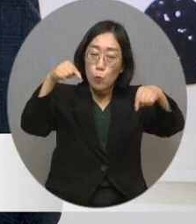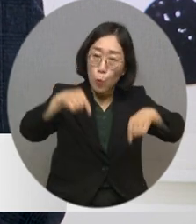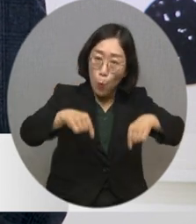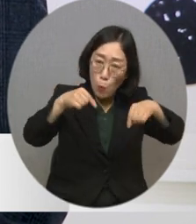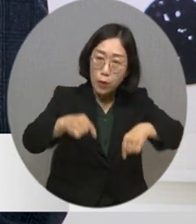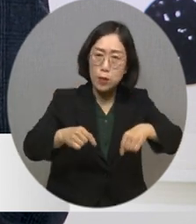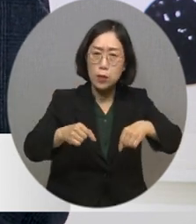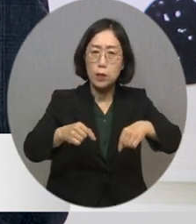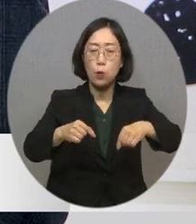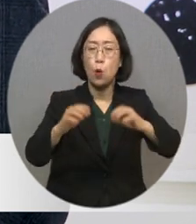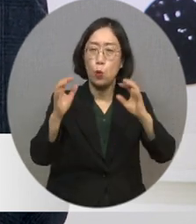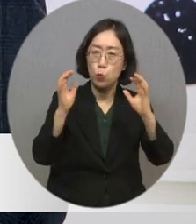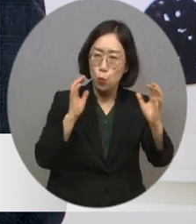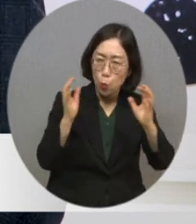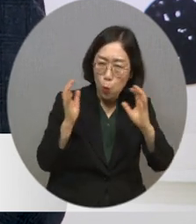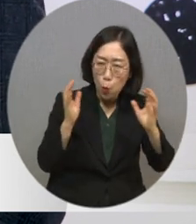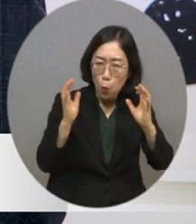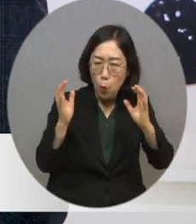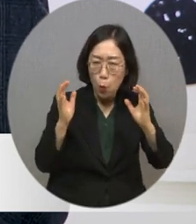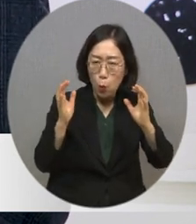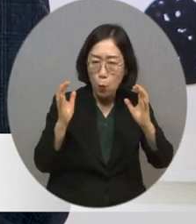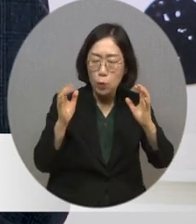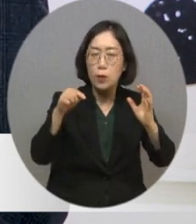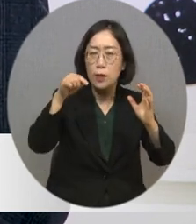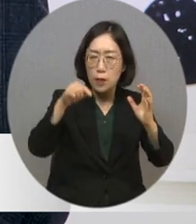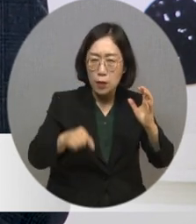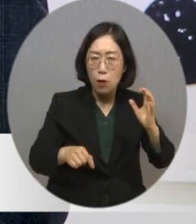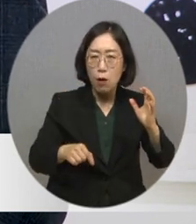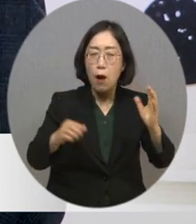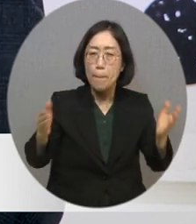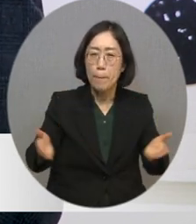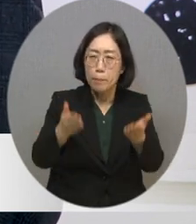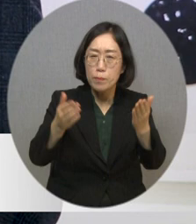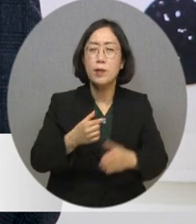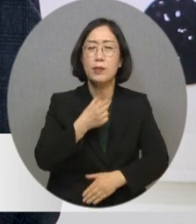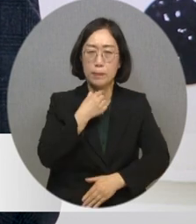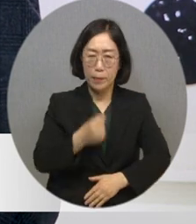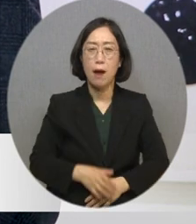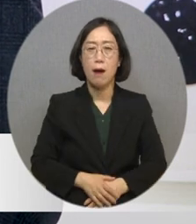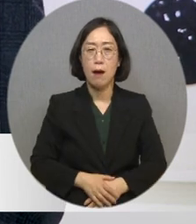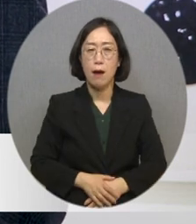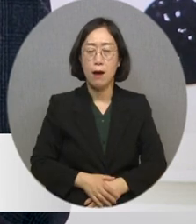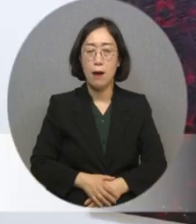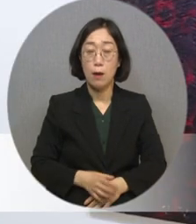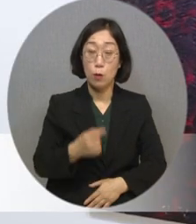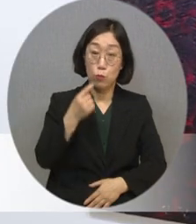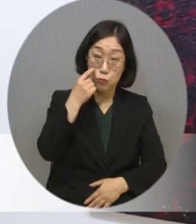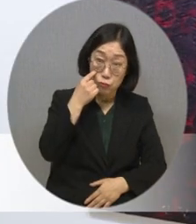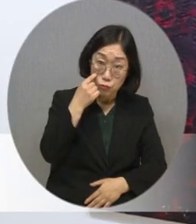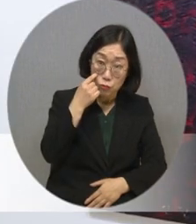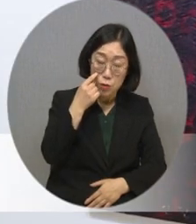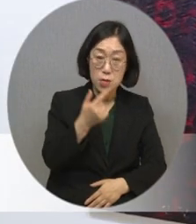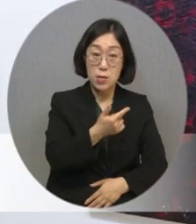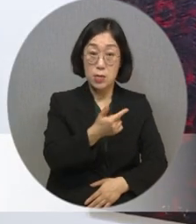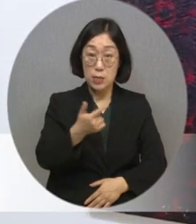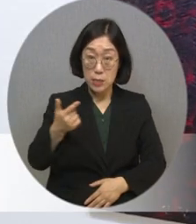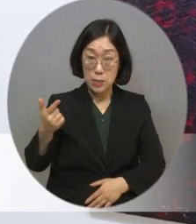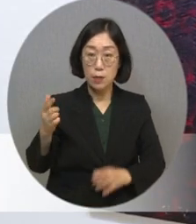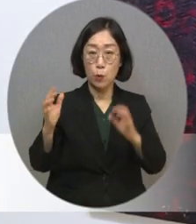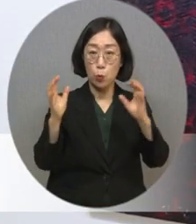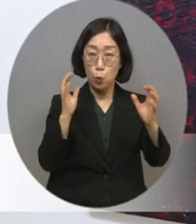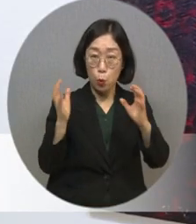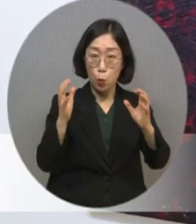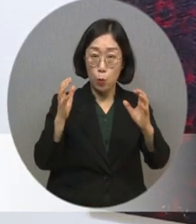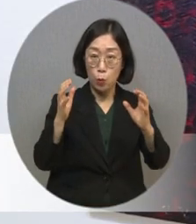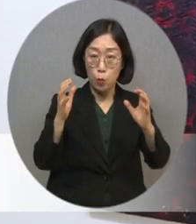논의하고 토론하고 공론장을 만들어 보고 싶다. 그래서 그 시적인 대담론장이 되었으면